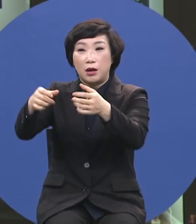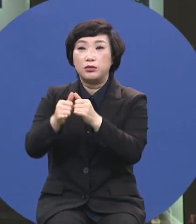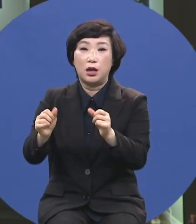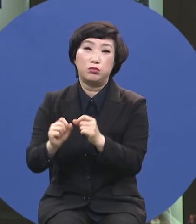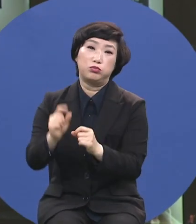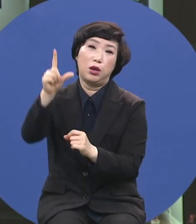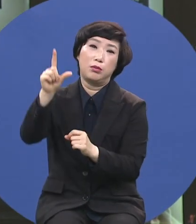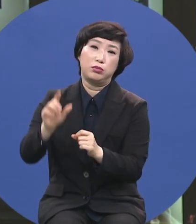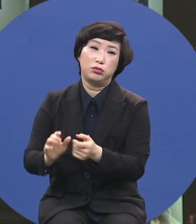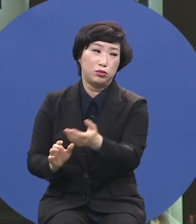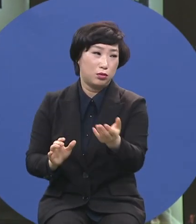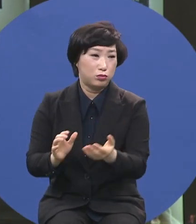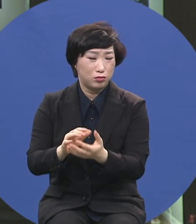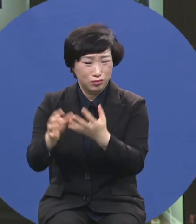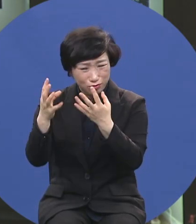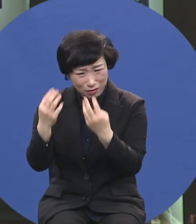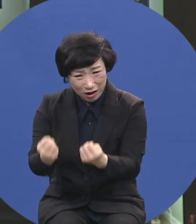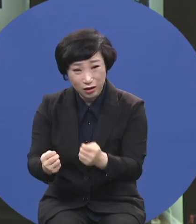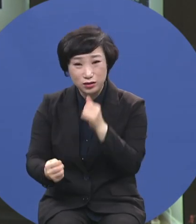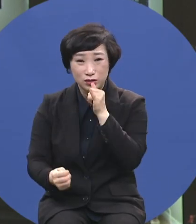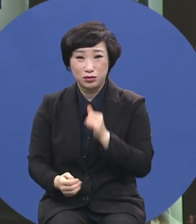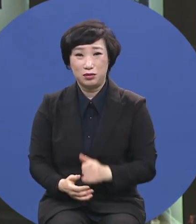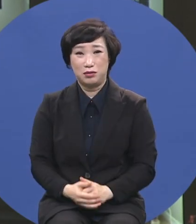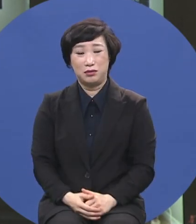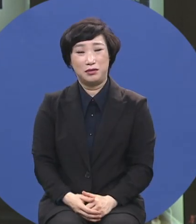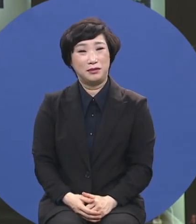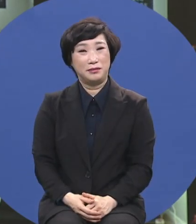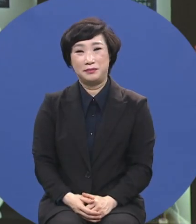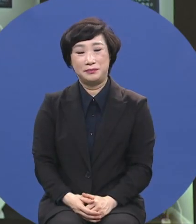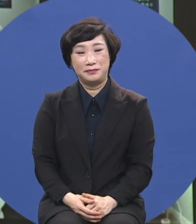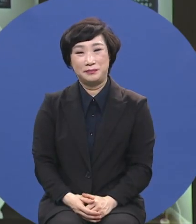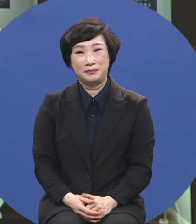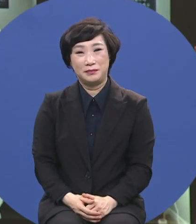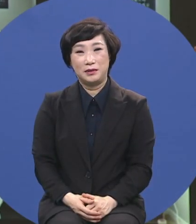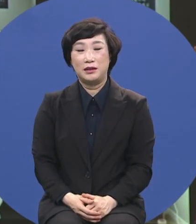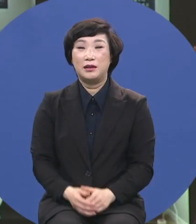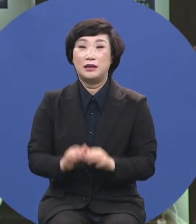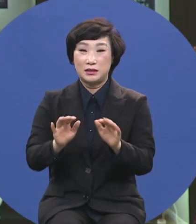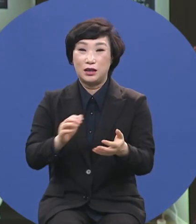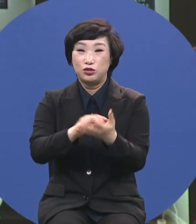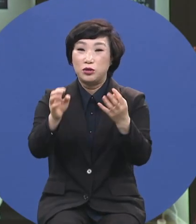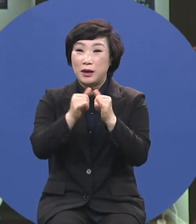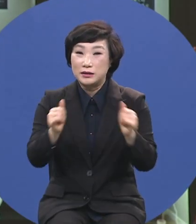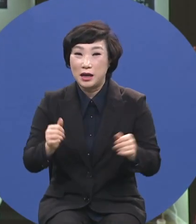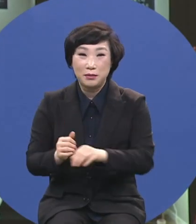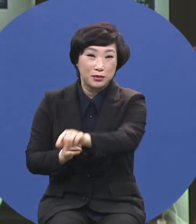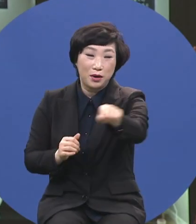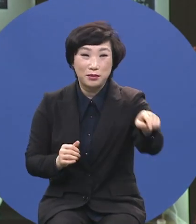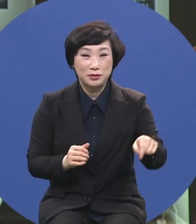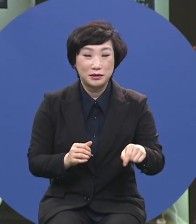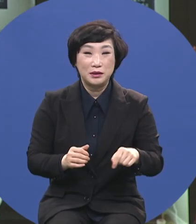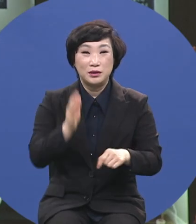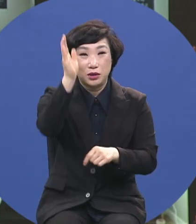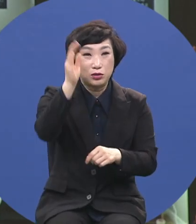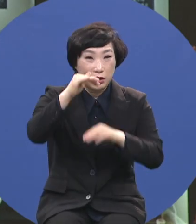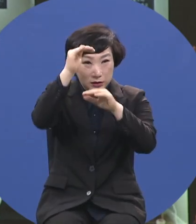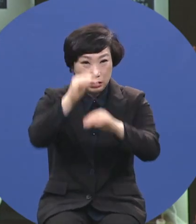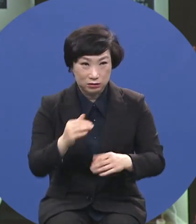부지기수 수없이 많다 이 말이오. 저 많은 사람들의 설교를